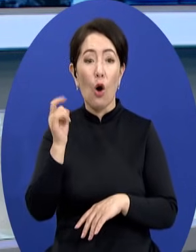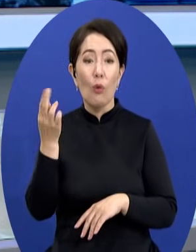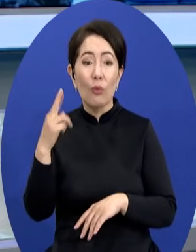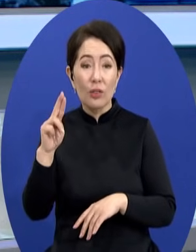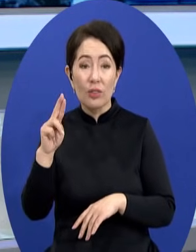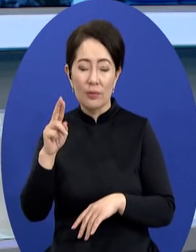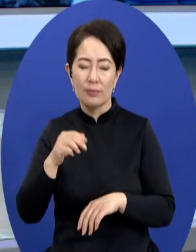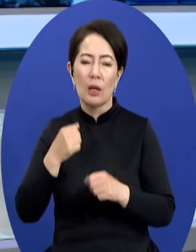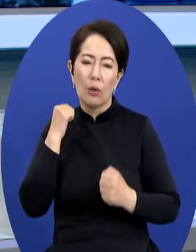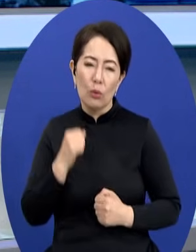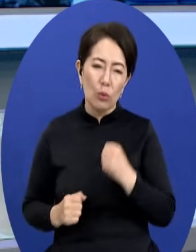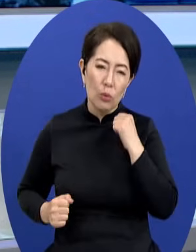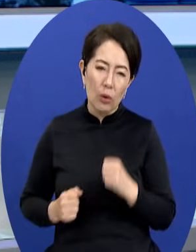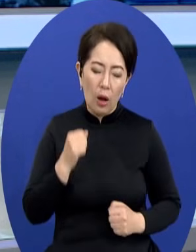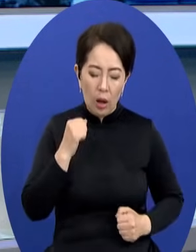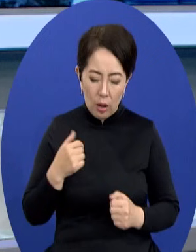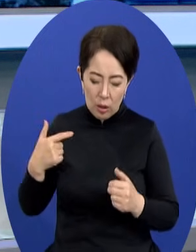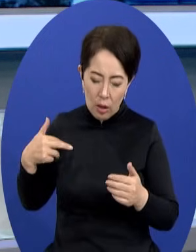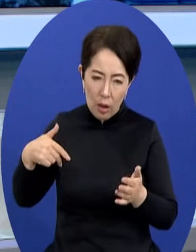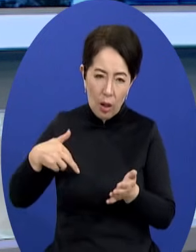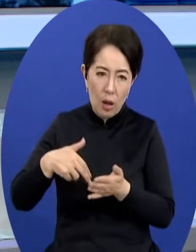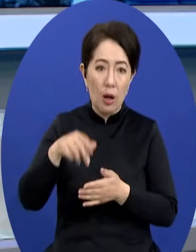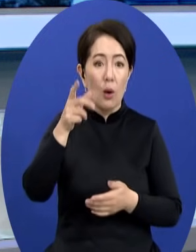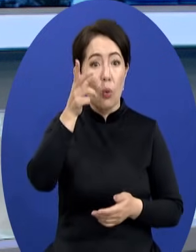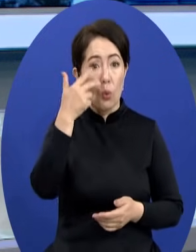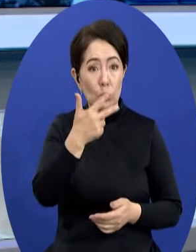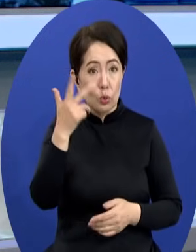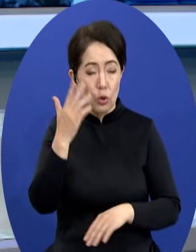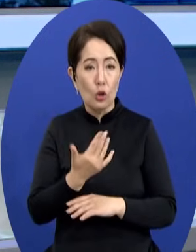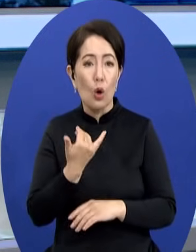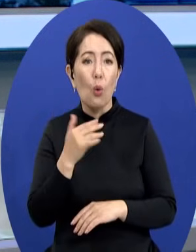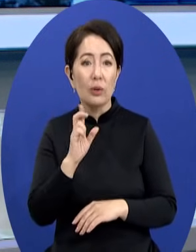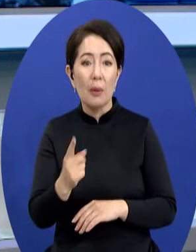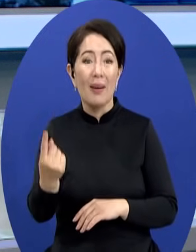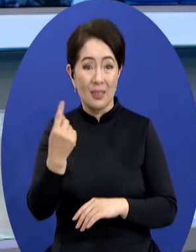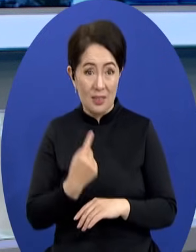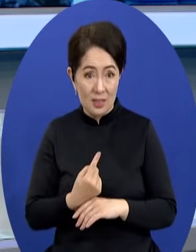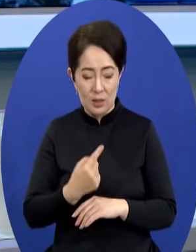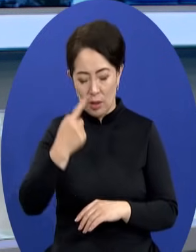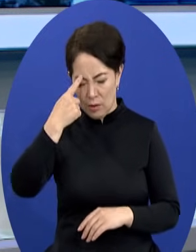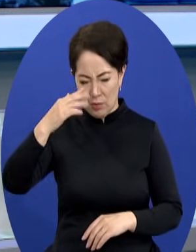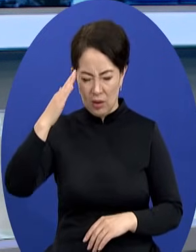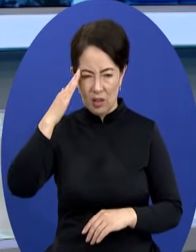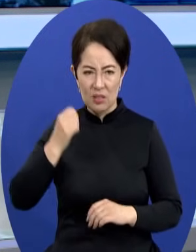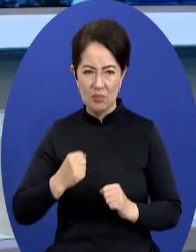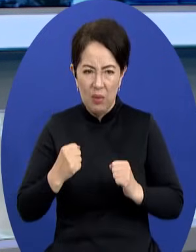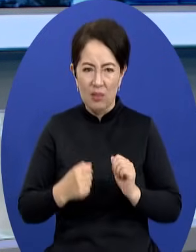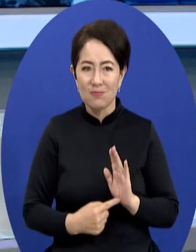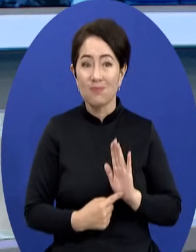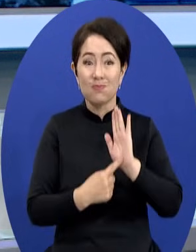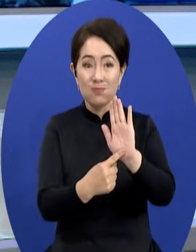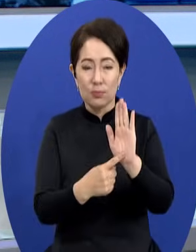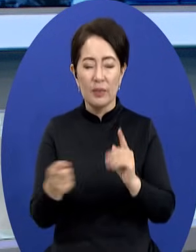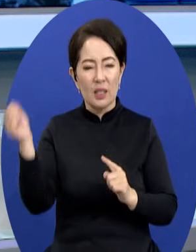тэрээр 33 дахь өдрөө 1500 гаруй км замд туулж Улаанбаатар хотод ирлээ. Монгол цэргийн бахархал тесвэр төвчээрийг биеэрээ үлгэрлсэн түүнд